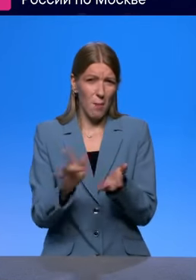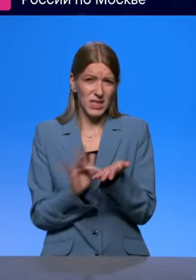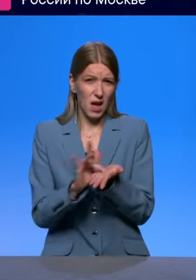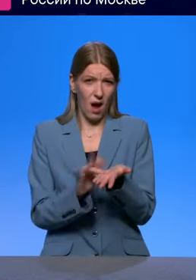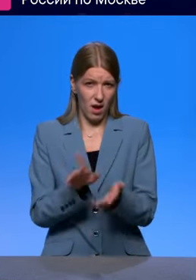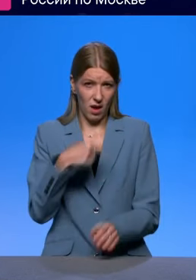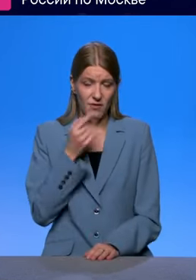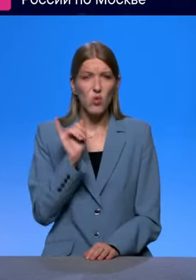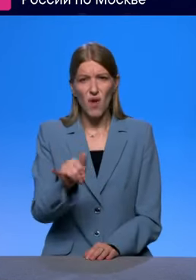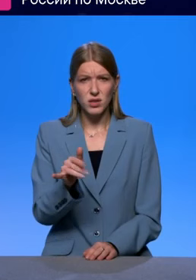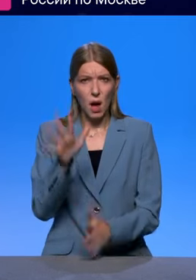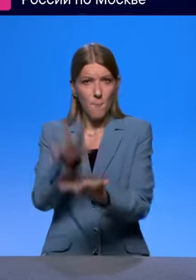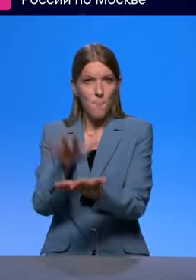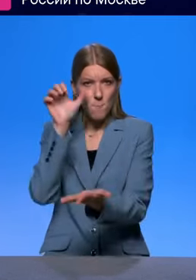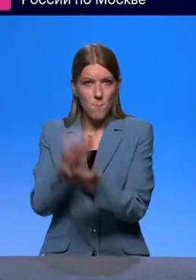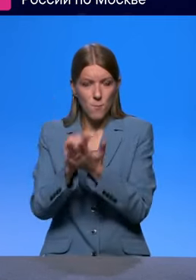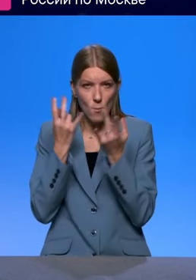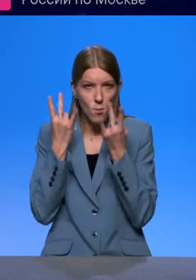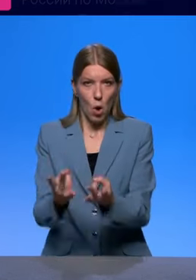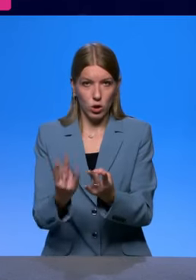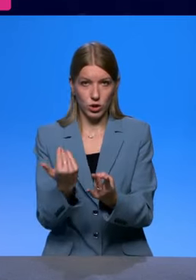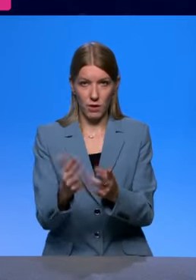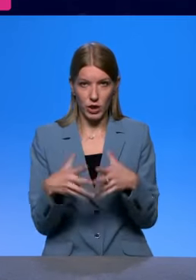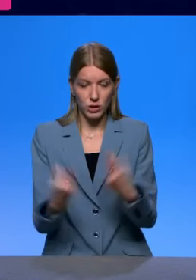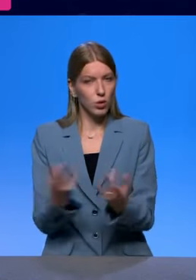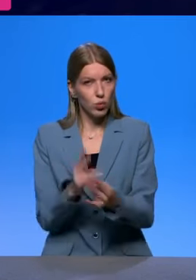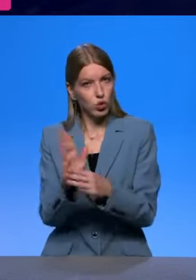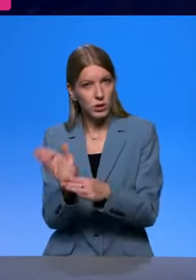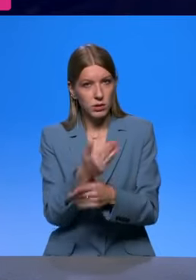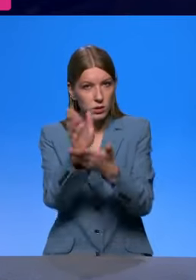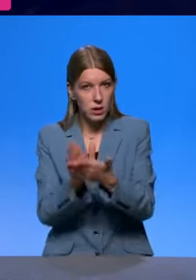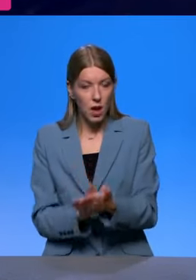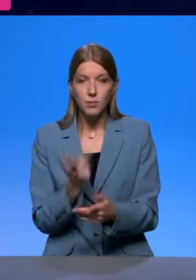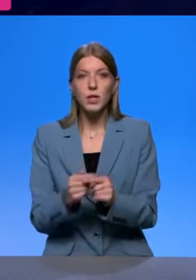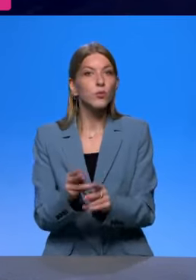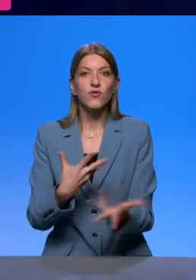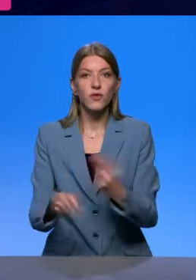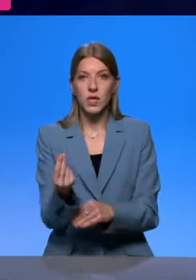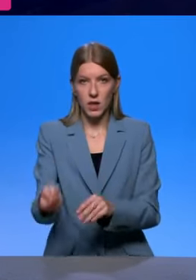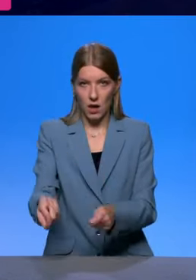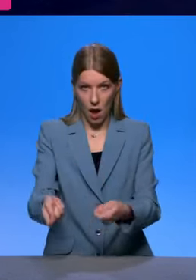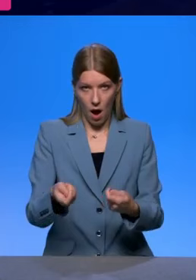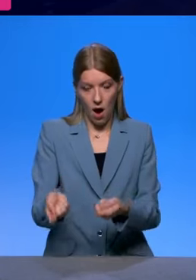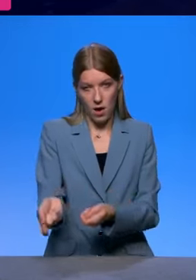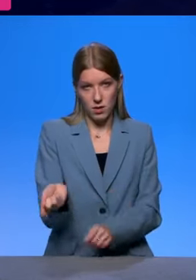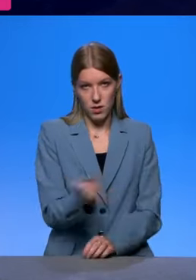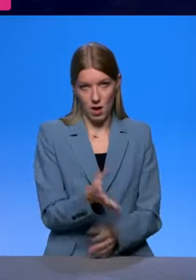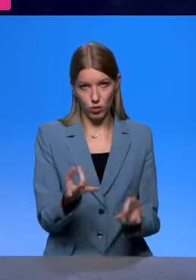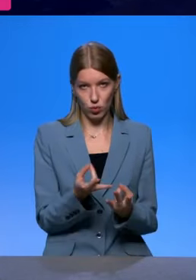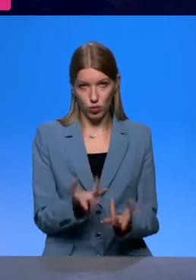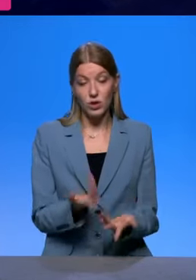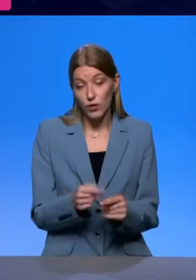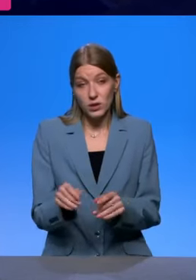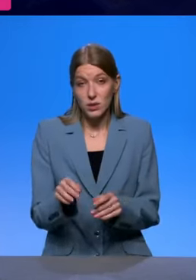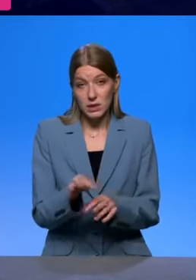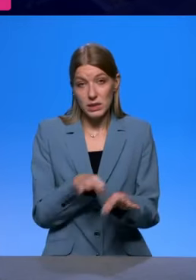говорили, у вас порча, лежит на семье, надо срочно ее снять, поэтому отдай все деньги, которые есть. Вот здесь примерно та же самая схема,